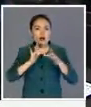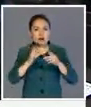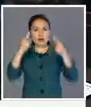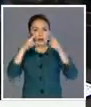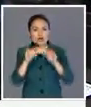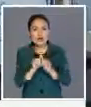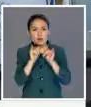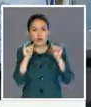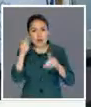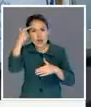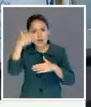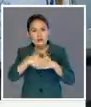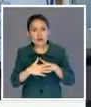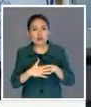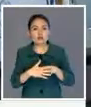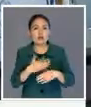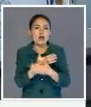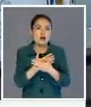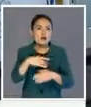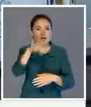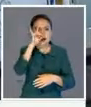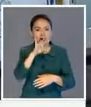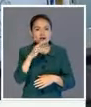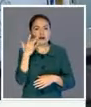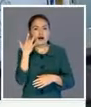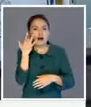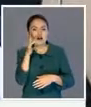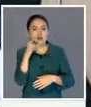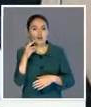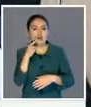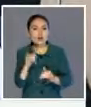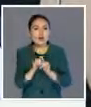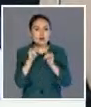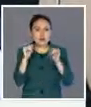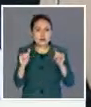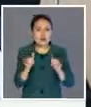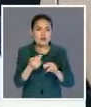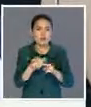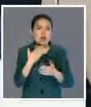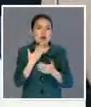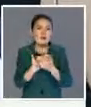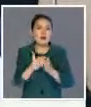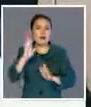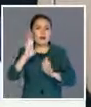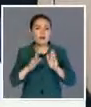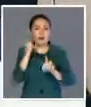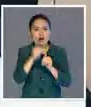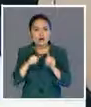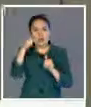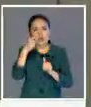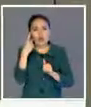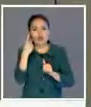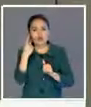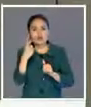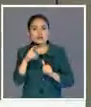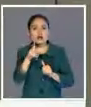ақпараттық технологияларды меңгеріп, бірнеше шет тілінде еркін сөйлеуін инновациялық дамудағы үлкен қадам деді. Мәселен, Малайзияға жылына